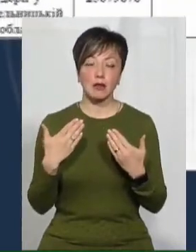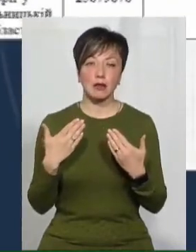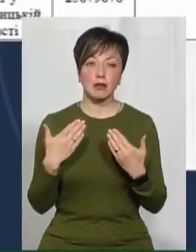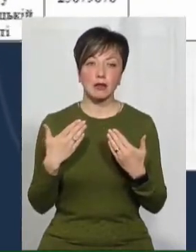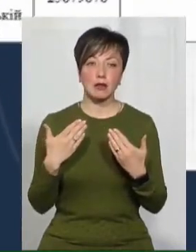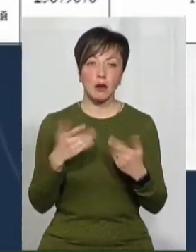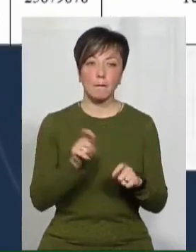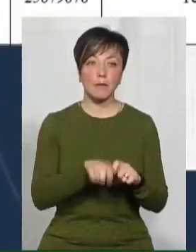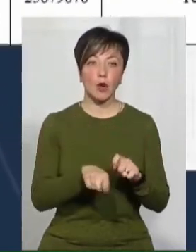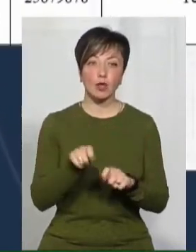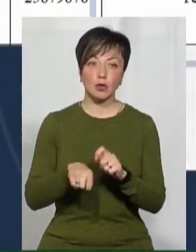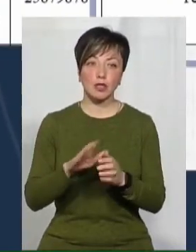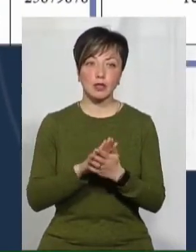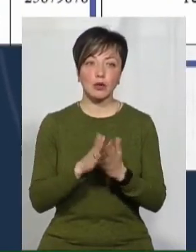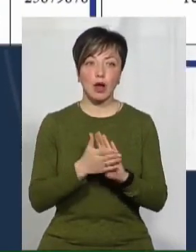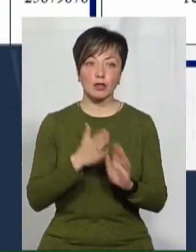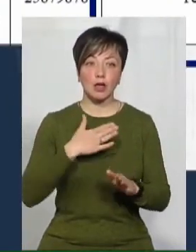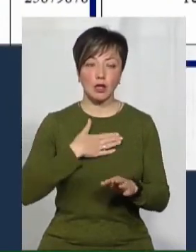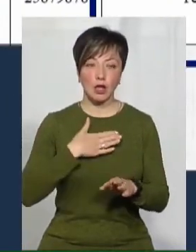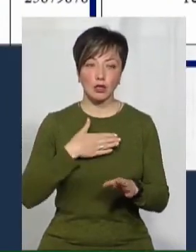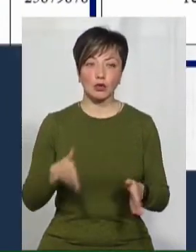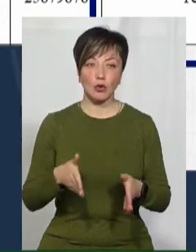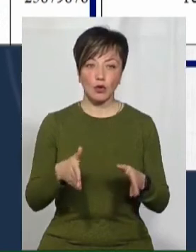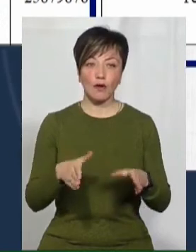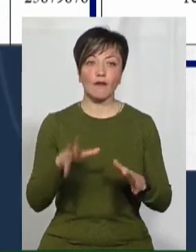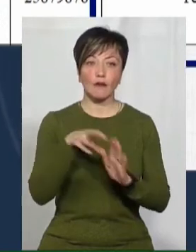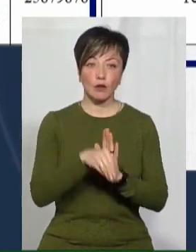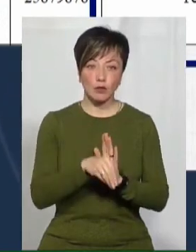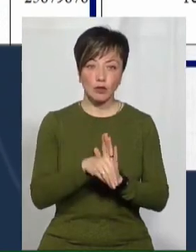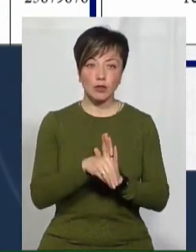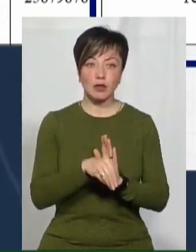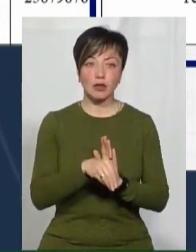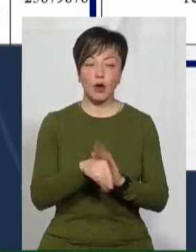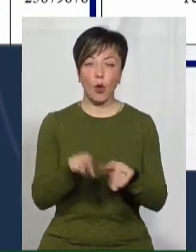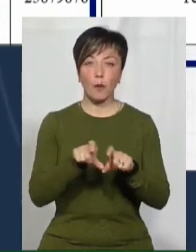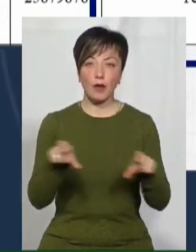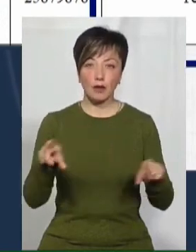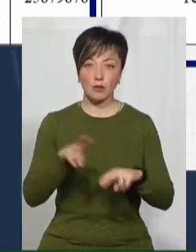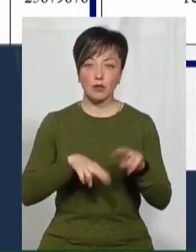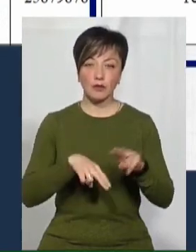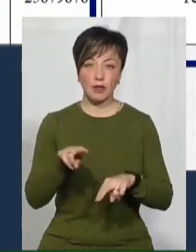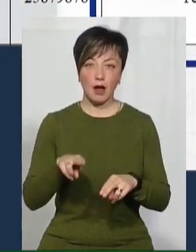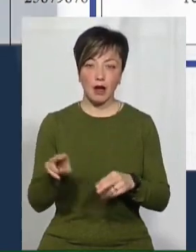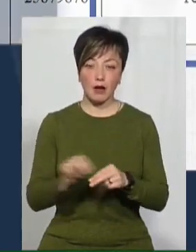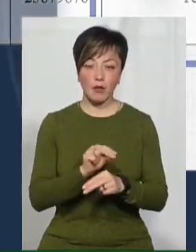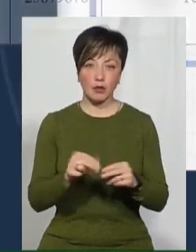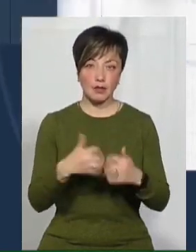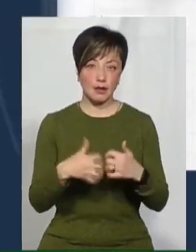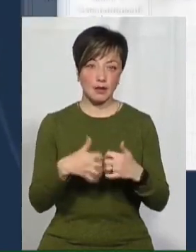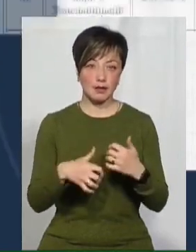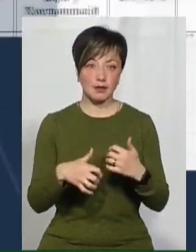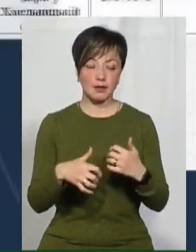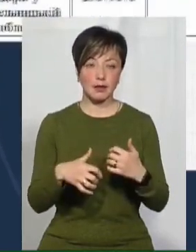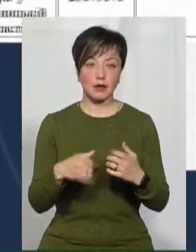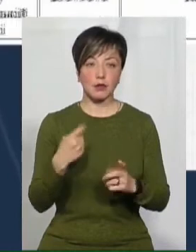так, моніторинг ситуації на наших дорогах, в тому числі і на тих об'єктах, де здійснюється будівництво, капітальний ремонт, поточний середній ремонт.